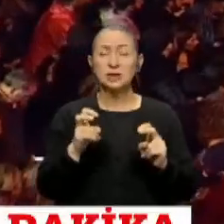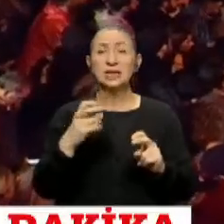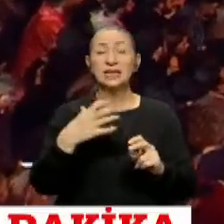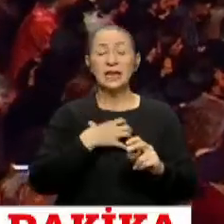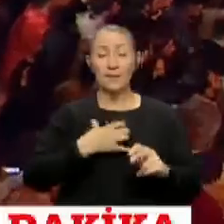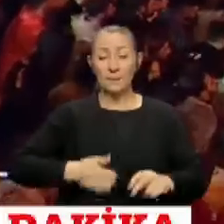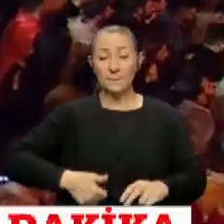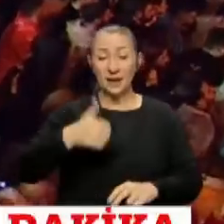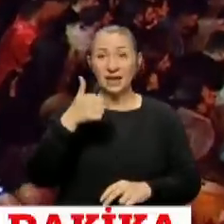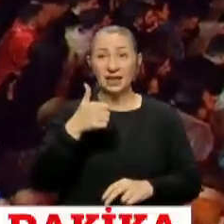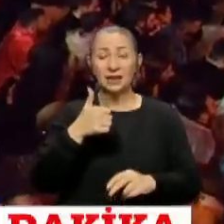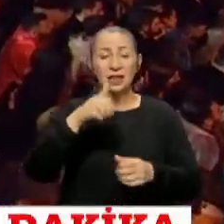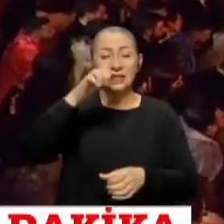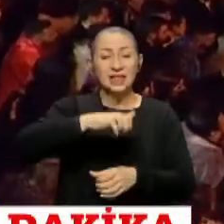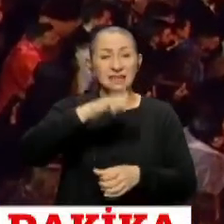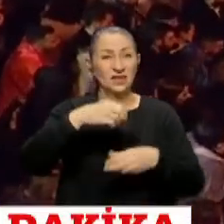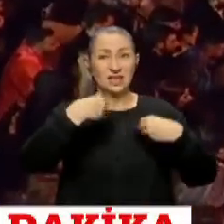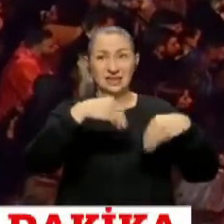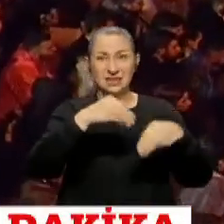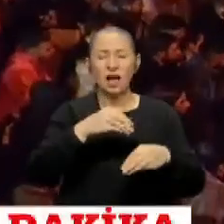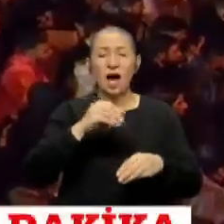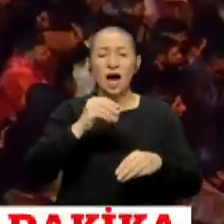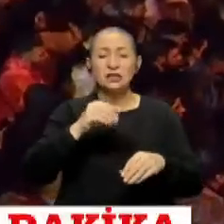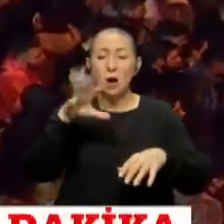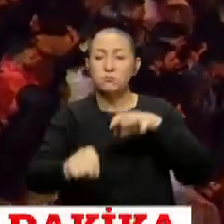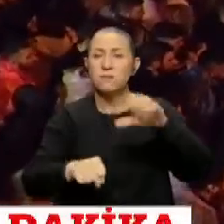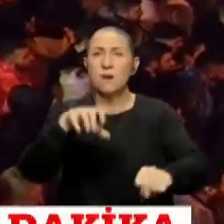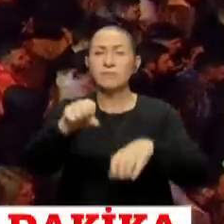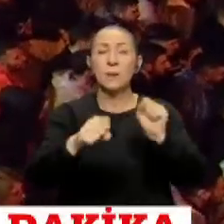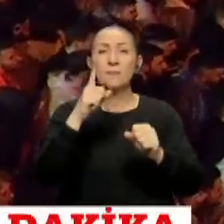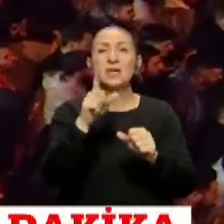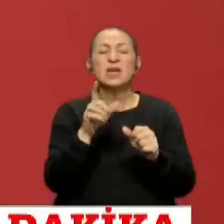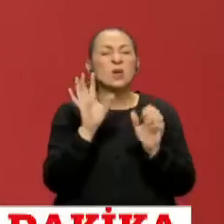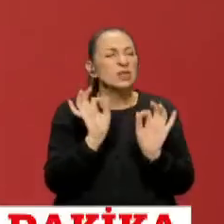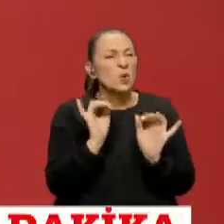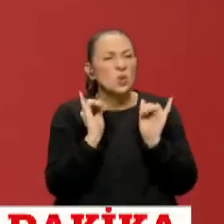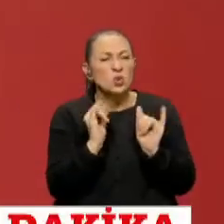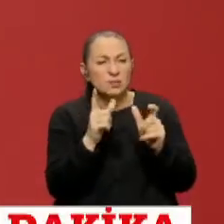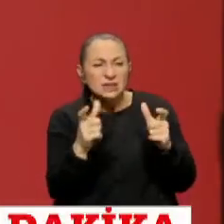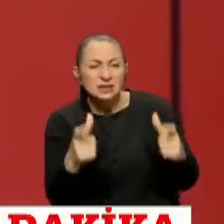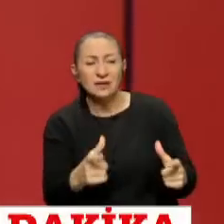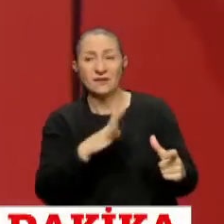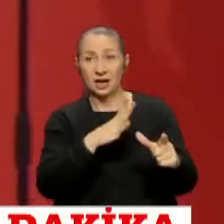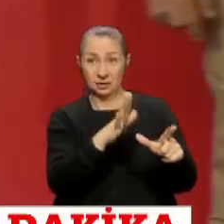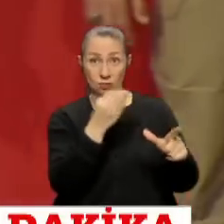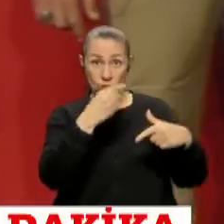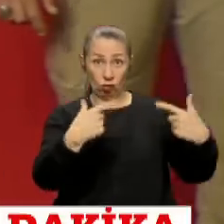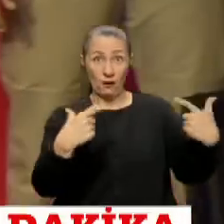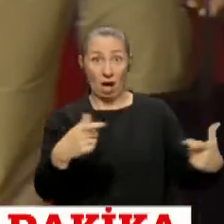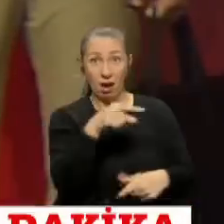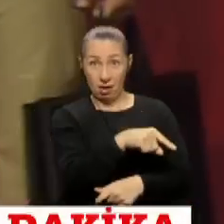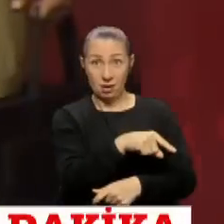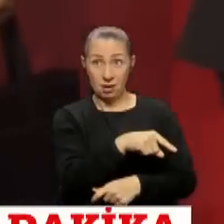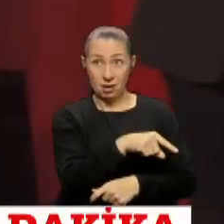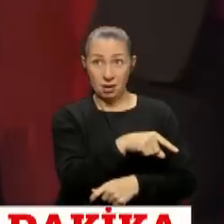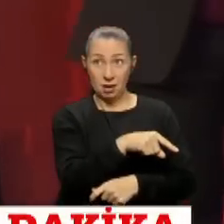kendi bakanlığına dezenfektan satan, arsalara çöken bir kurtlar sofrası var, bir kurtlar sofrası.